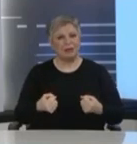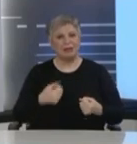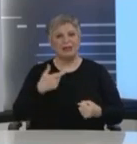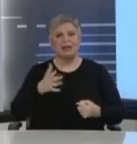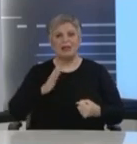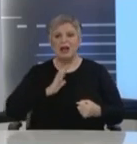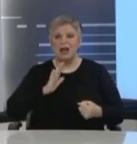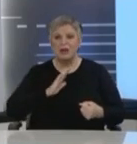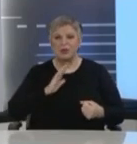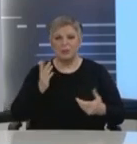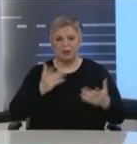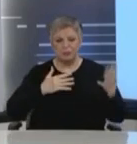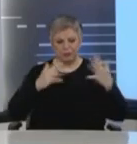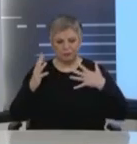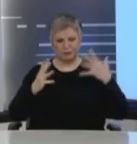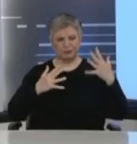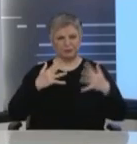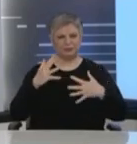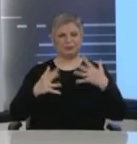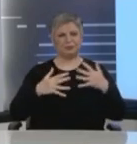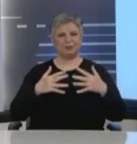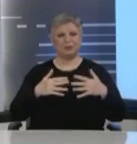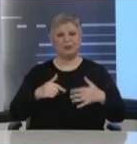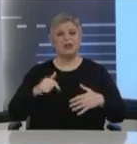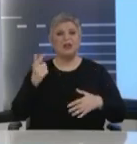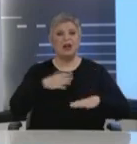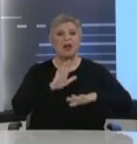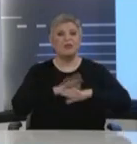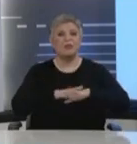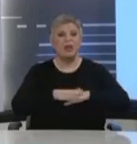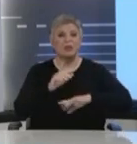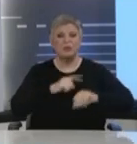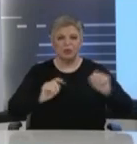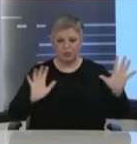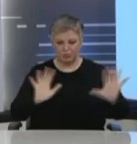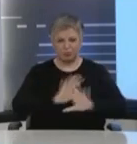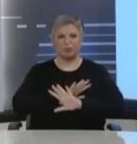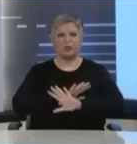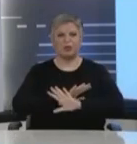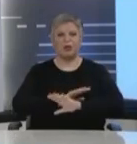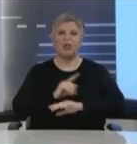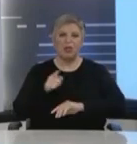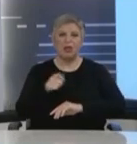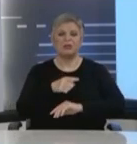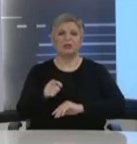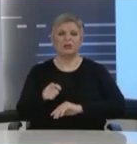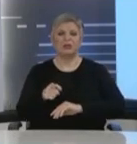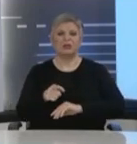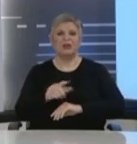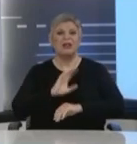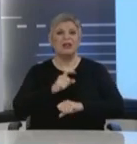ξανά σε σύγχυση, με αποκλειστικά δική σας ευθύνη. Η χώρα βρίσκεται σε μια κρίσιμη καμπή.